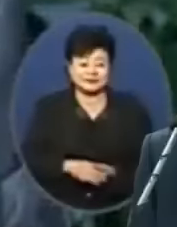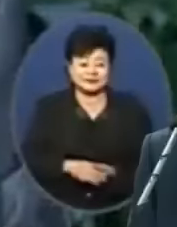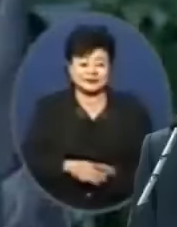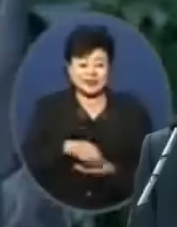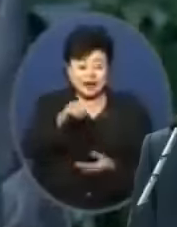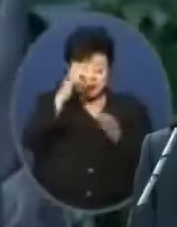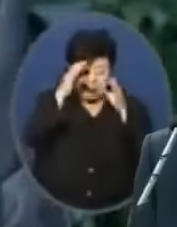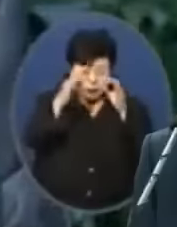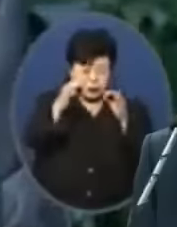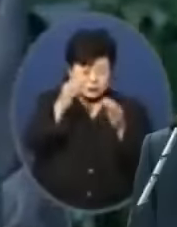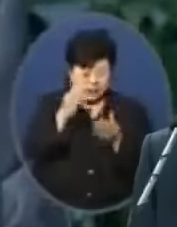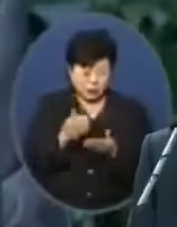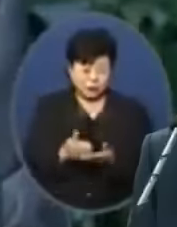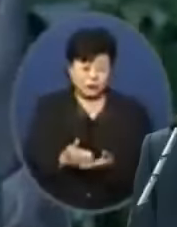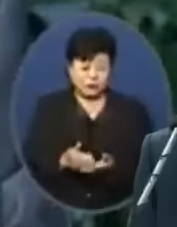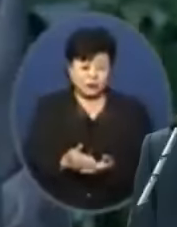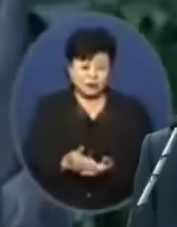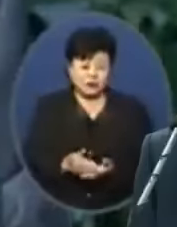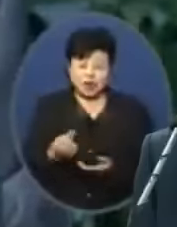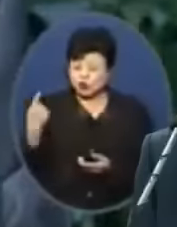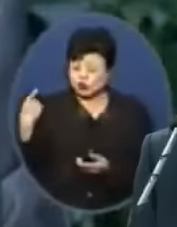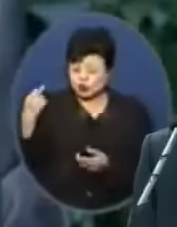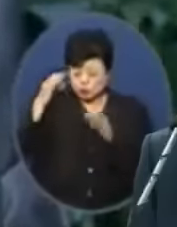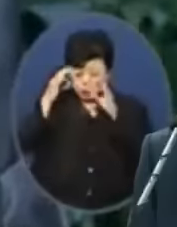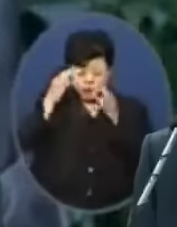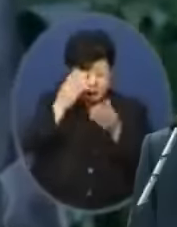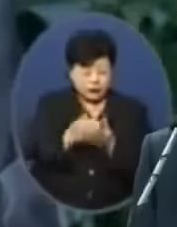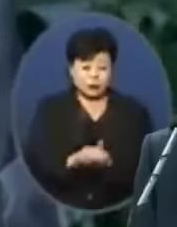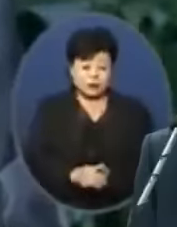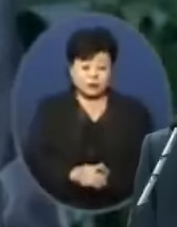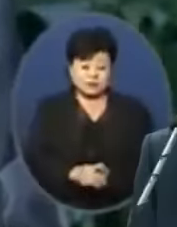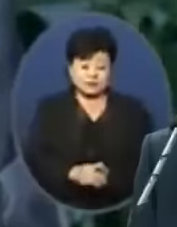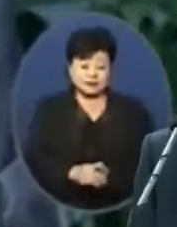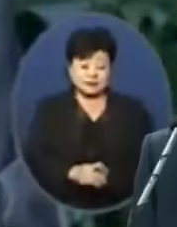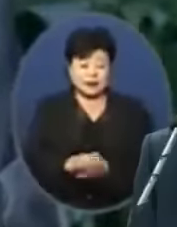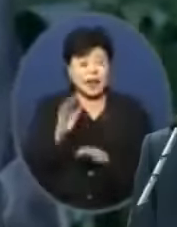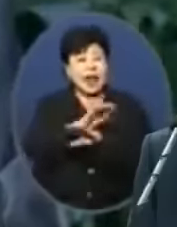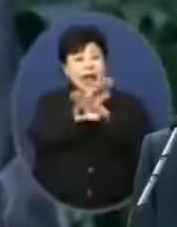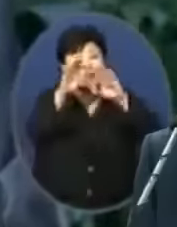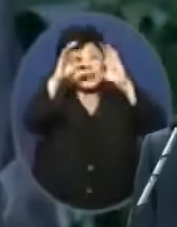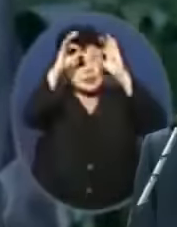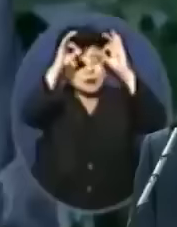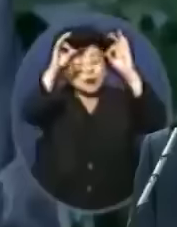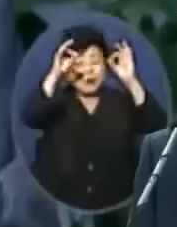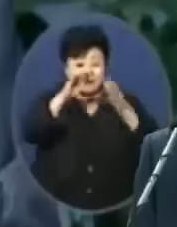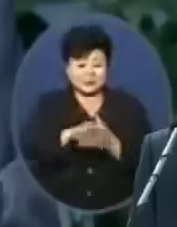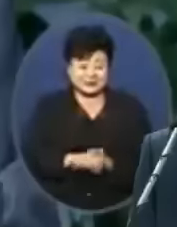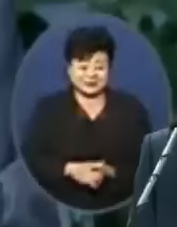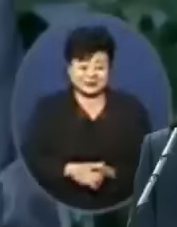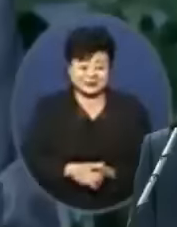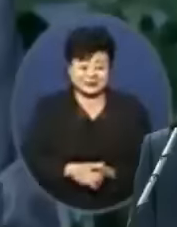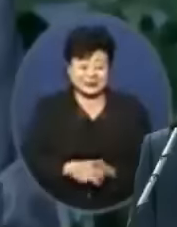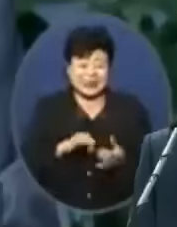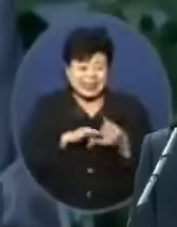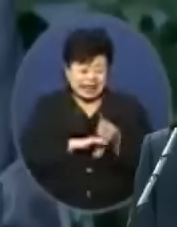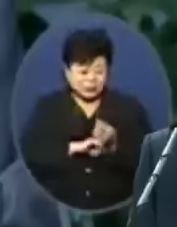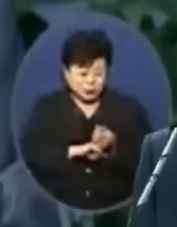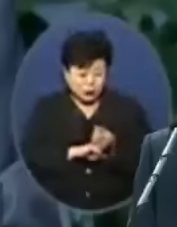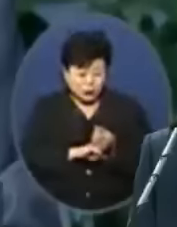앞만 바라보지 마시고 뒤를 바라보지 마십시오. 하늘을 바라보시고 그